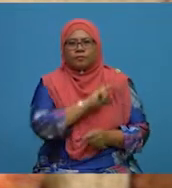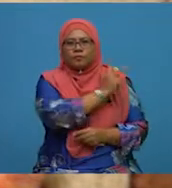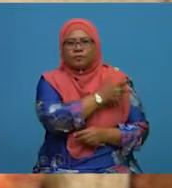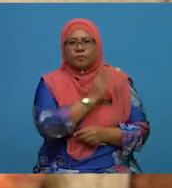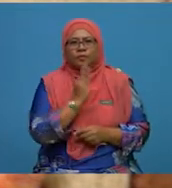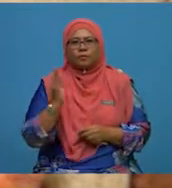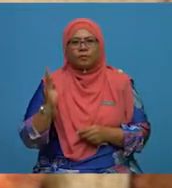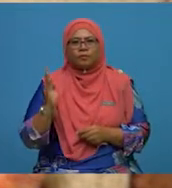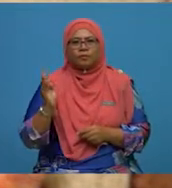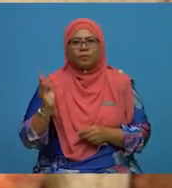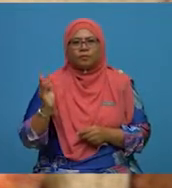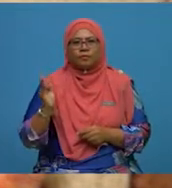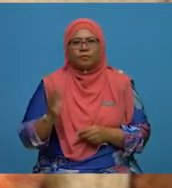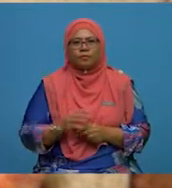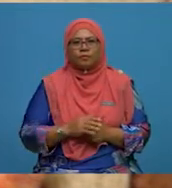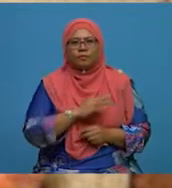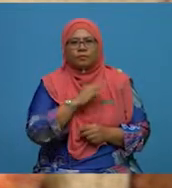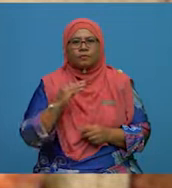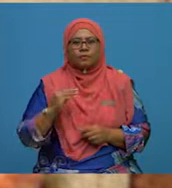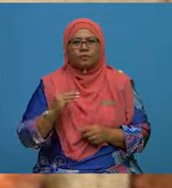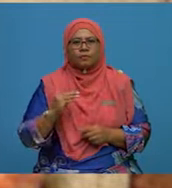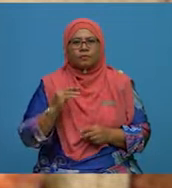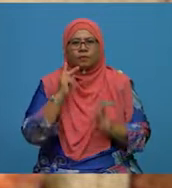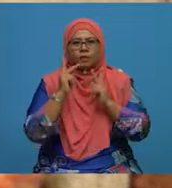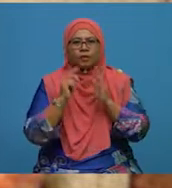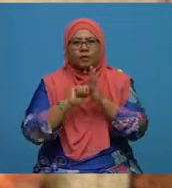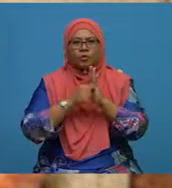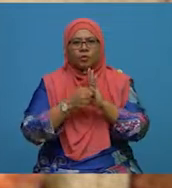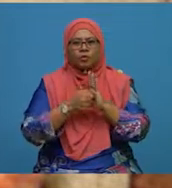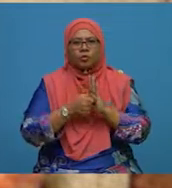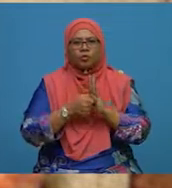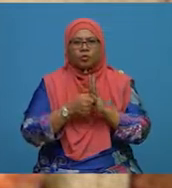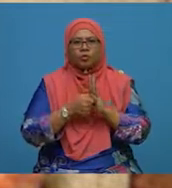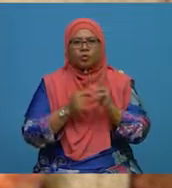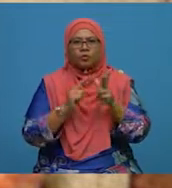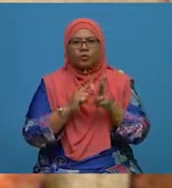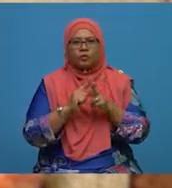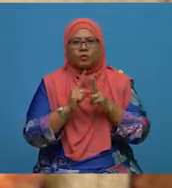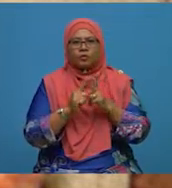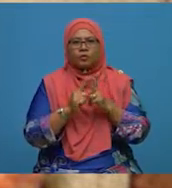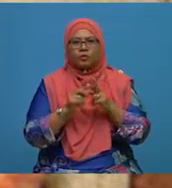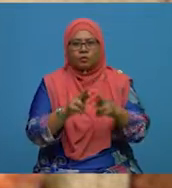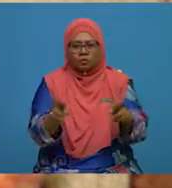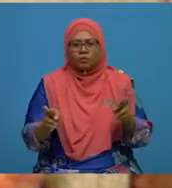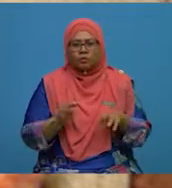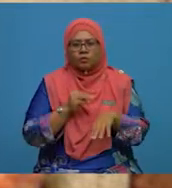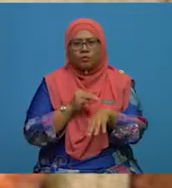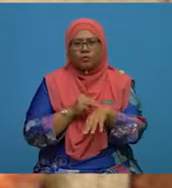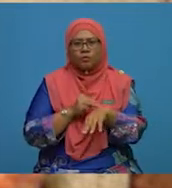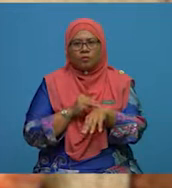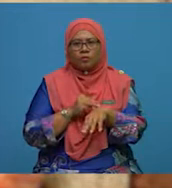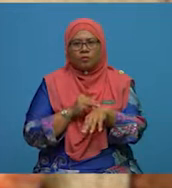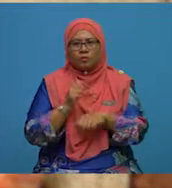penjajah Barat. Dan kata kunci yang ketiga ialah ruang masa,